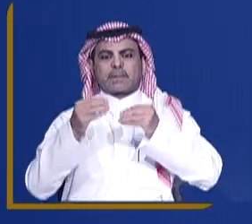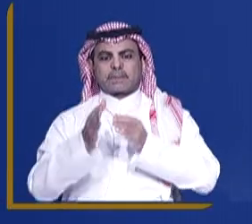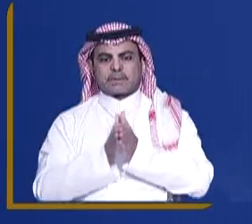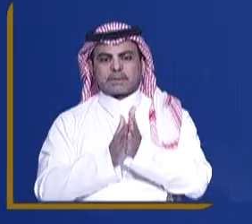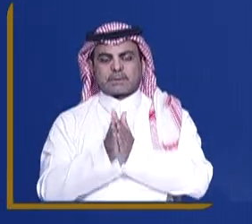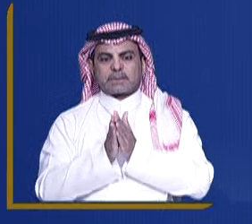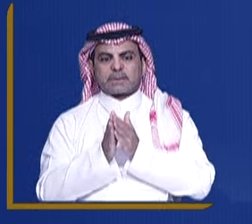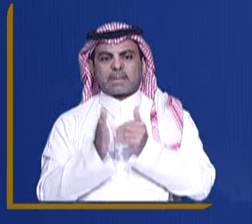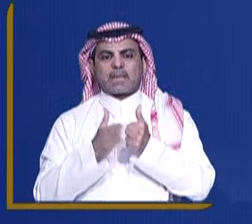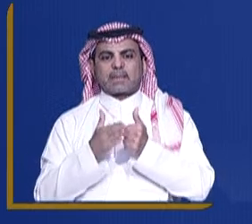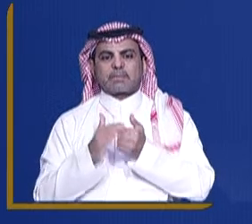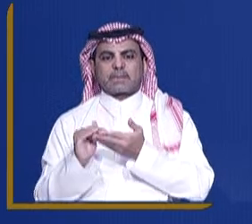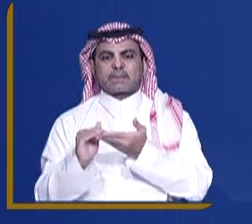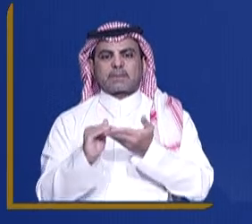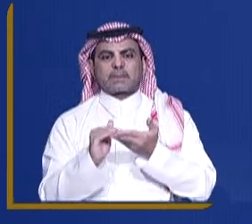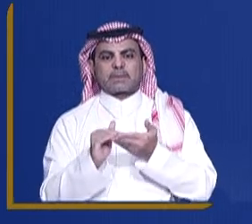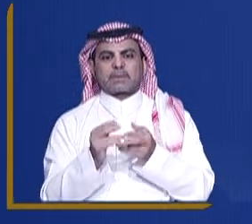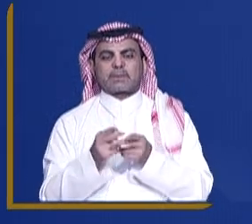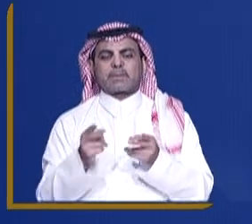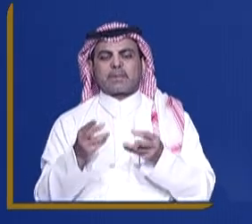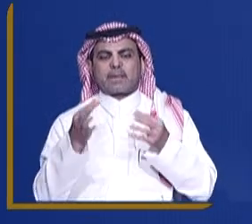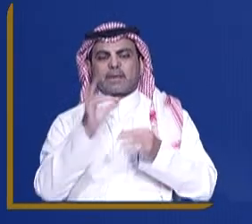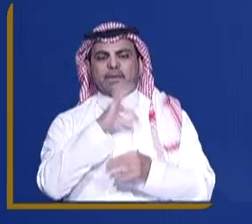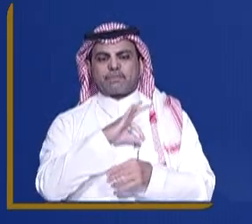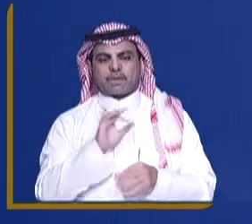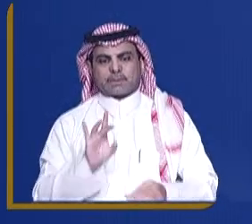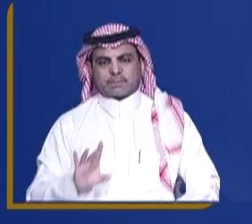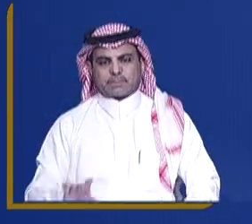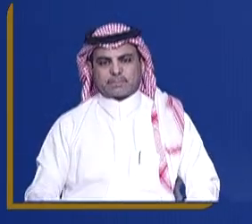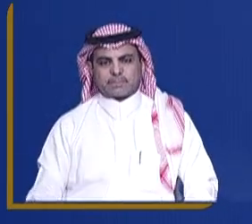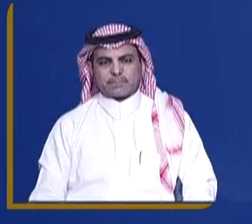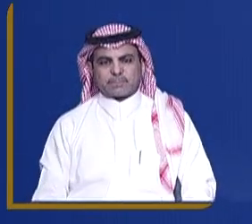وتحسين الخدمات المقدمة للمستفيدين بمشيئة الله.